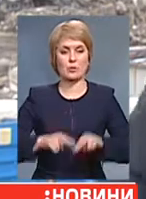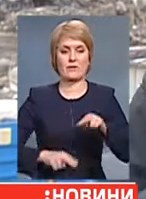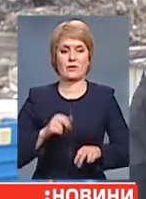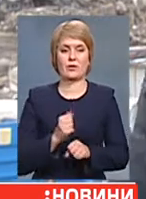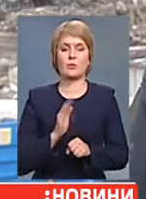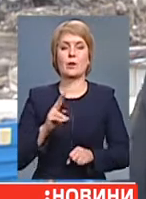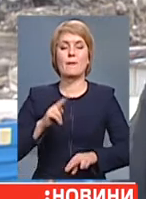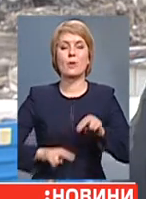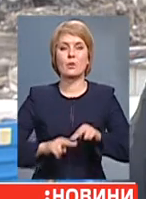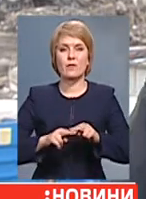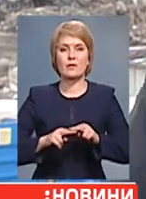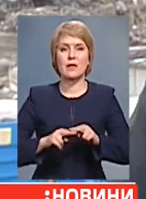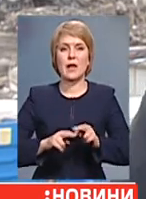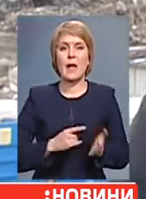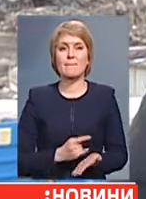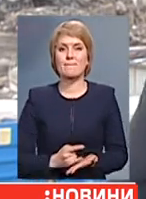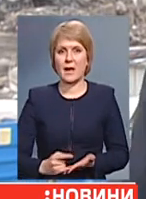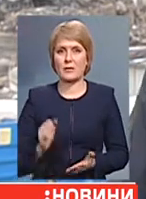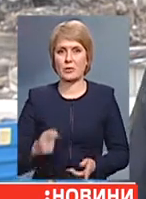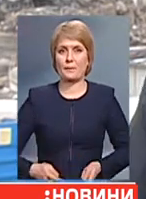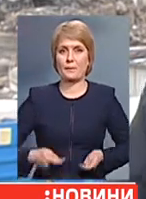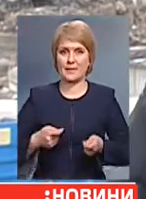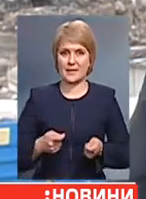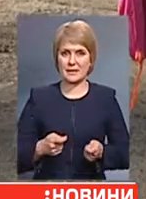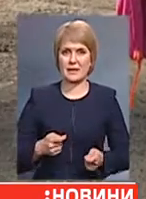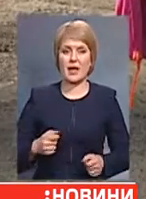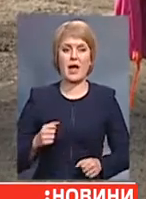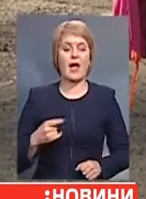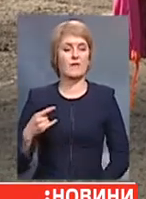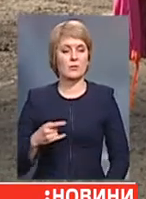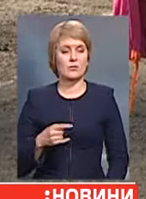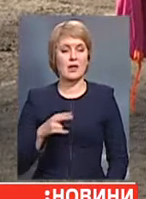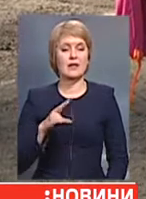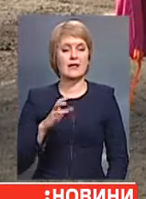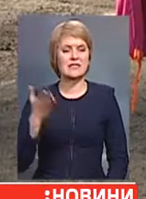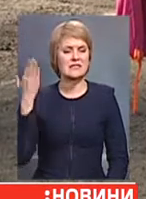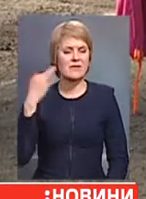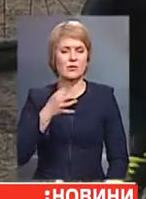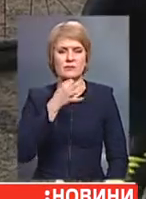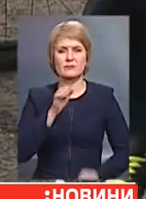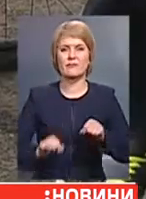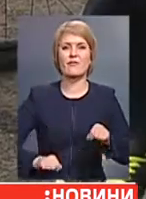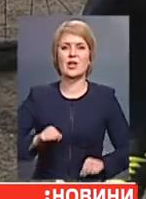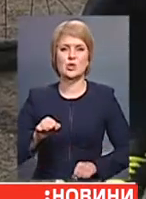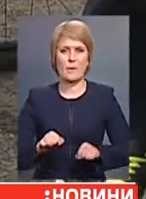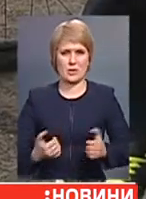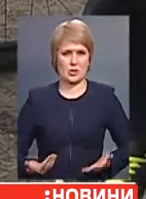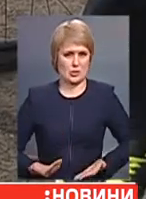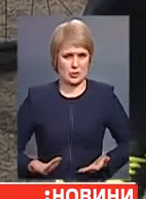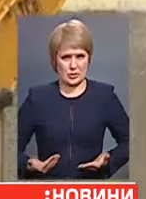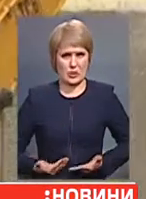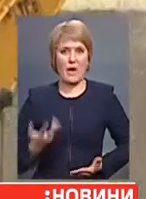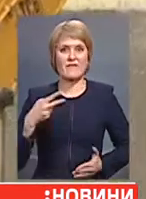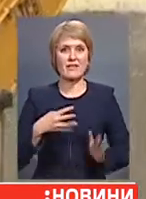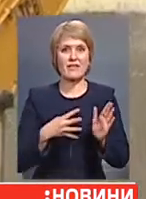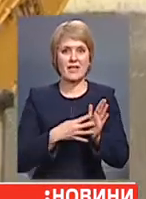Тут буде побудований паркінг, тобто можна буде приїхати автомобілем. Денис давно вподобав велосипедний стиль життя. Коли